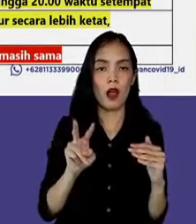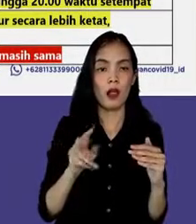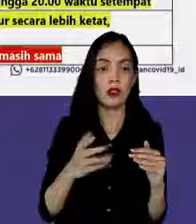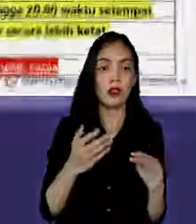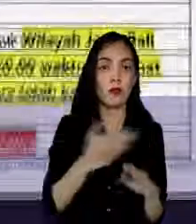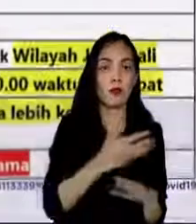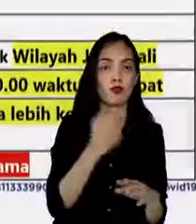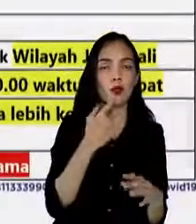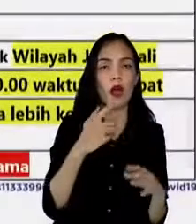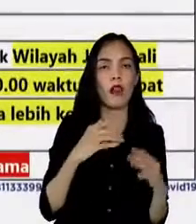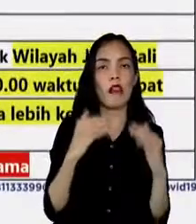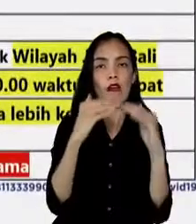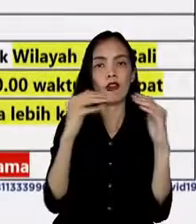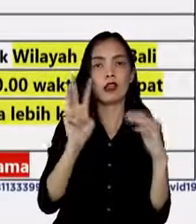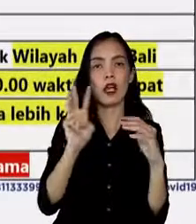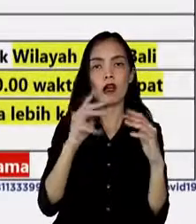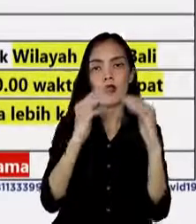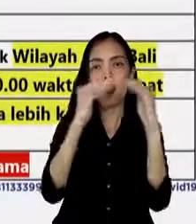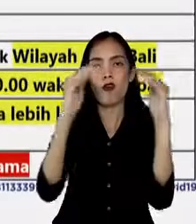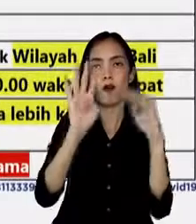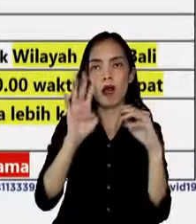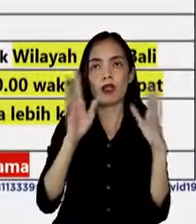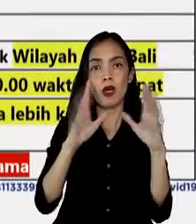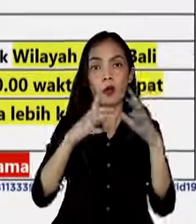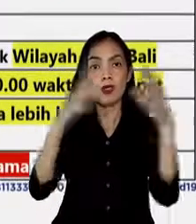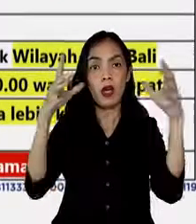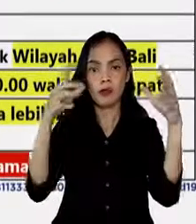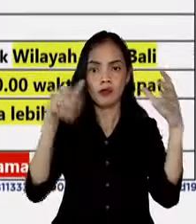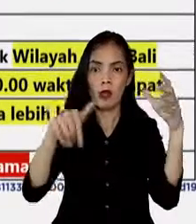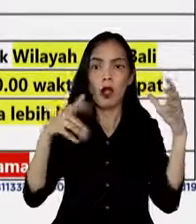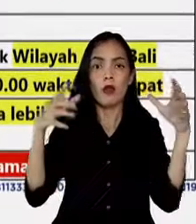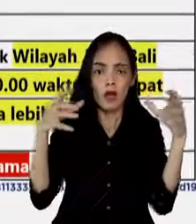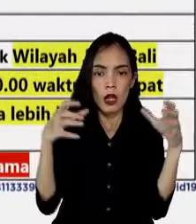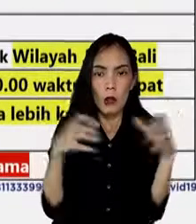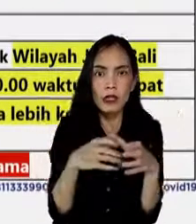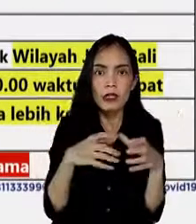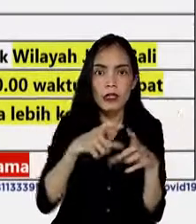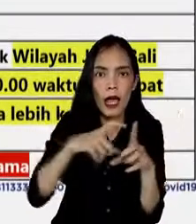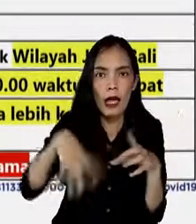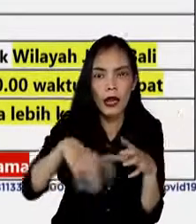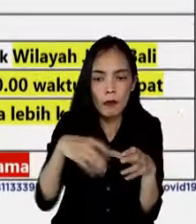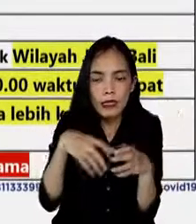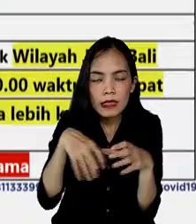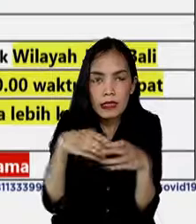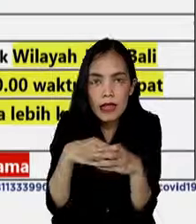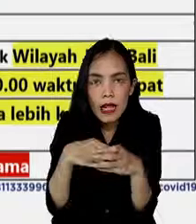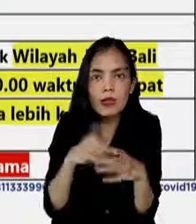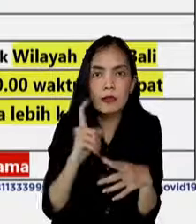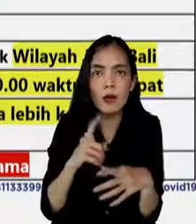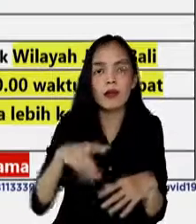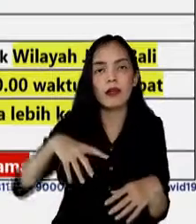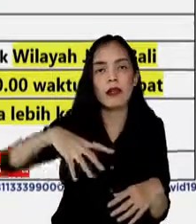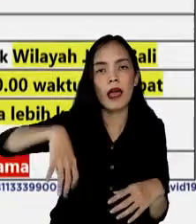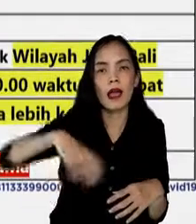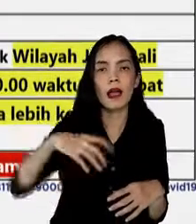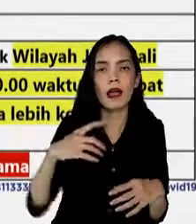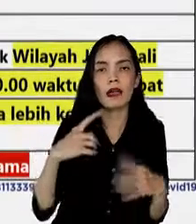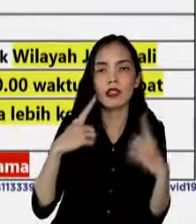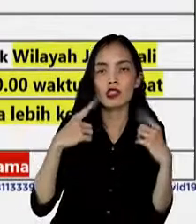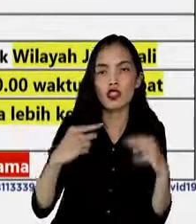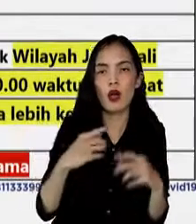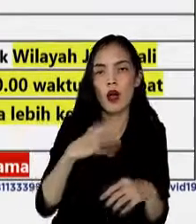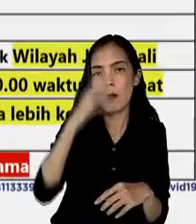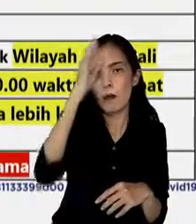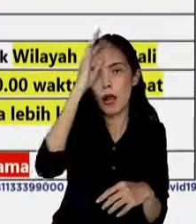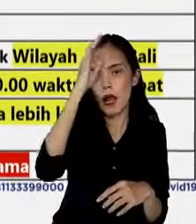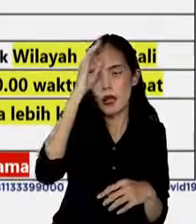kota level 3 dan 4 saja hal ini terjadi karena terdapat satu kabupaten di wilayah pulau Jawa Bali yang